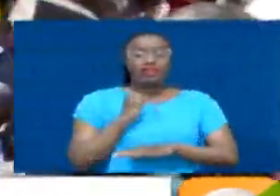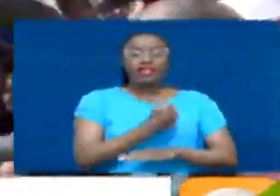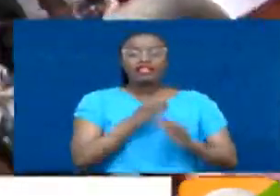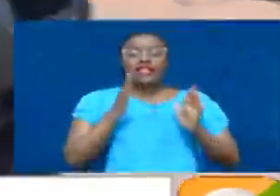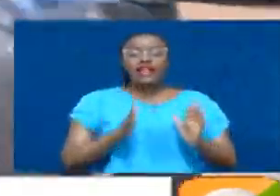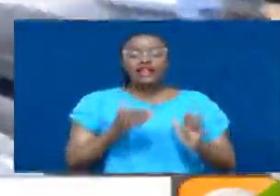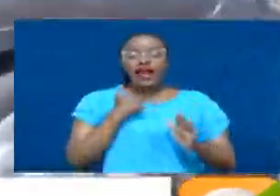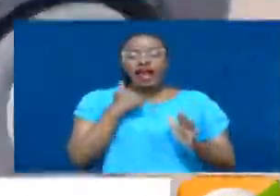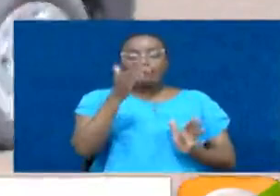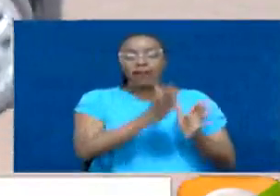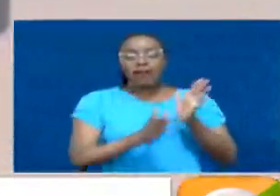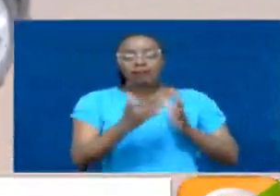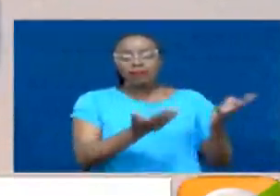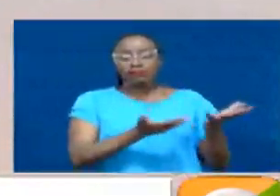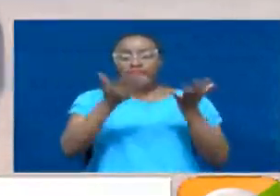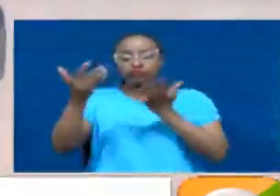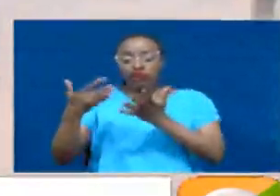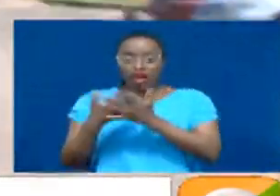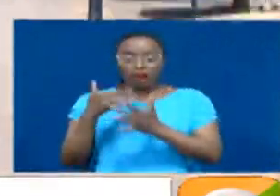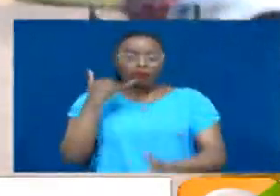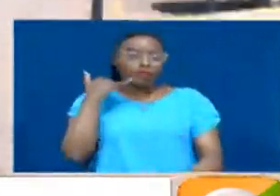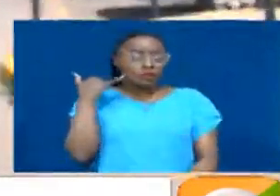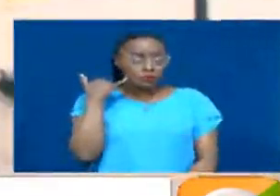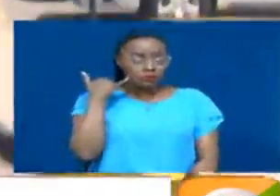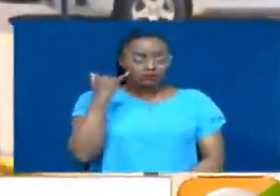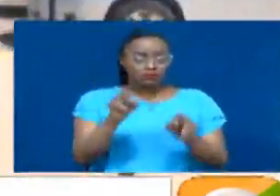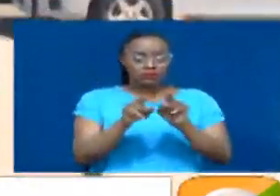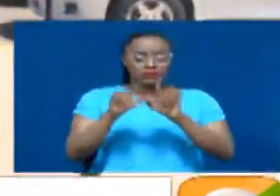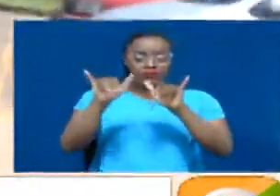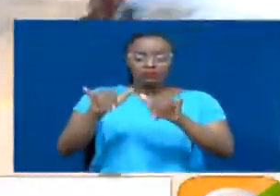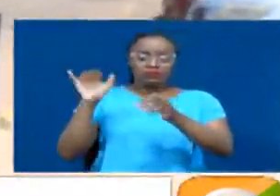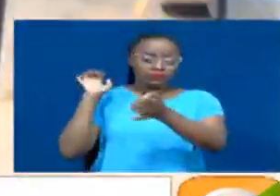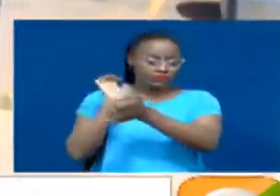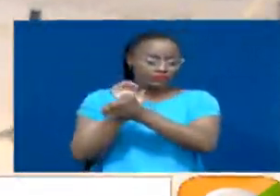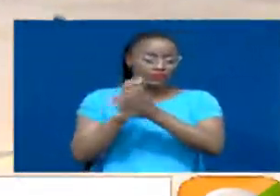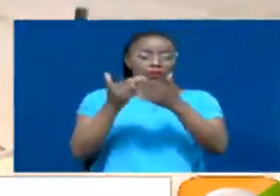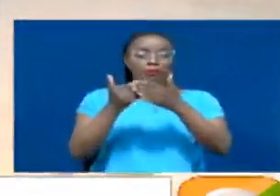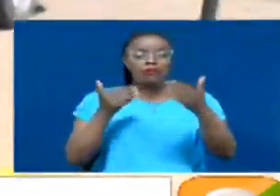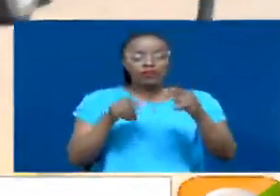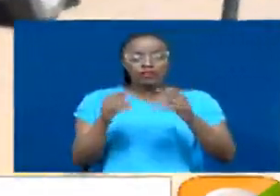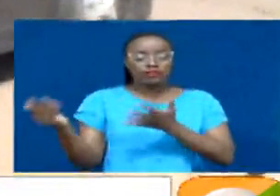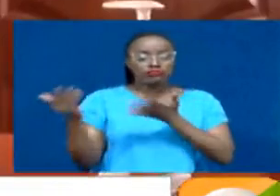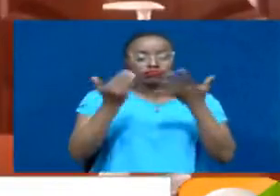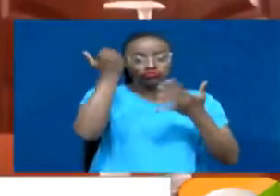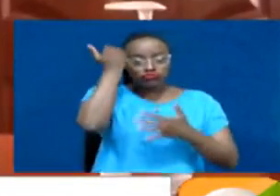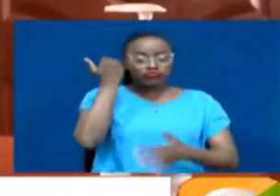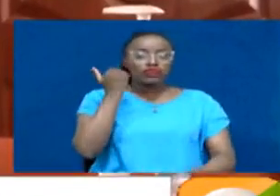Seneta Linturi alipangiwa kusafirishwa hadi mjini Nakuru na kusalia seli kabla ya kufikishwa